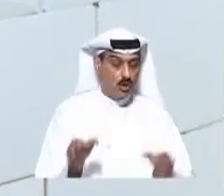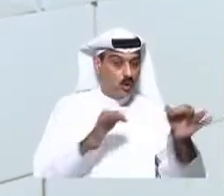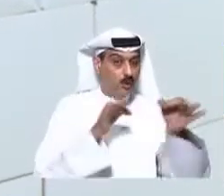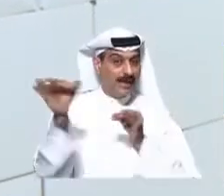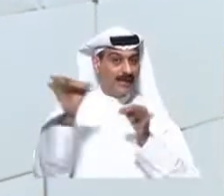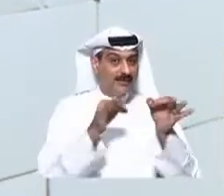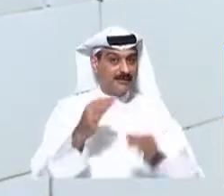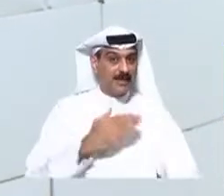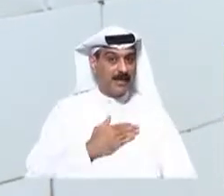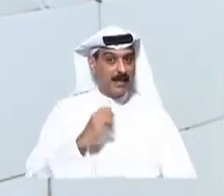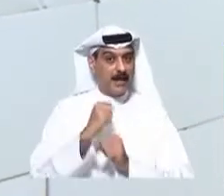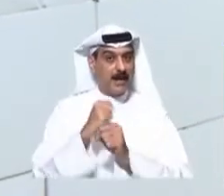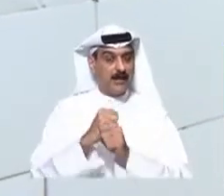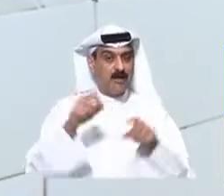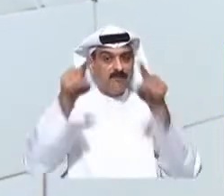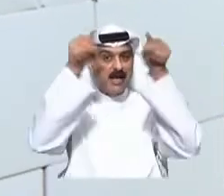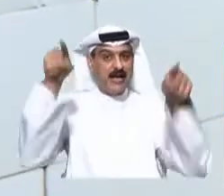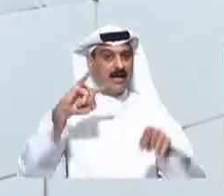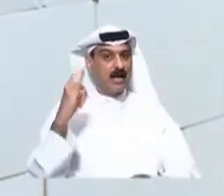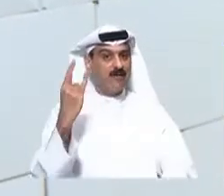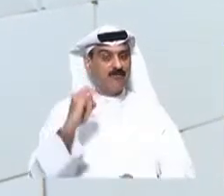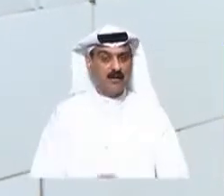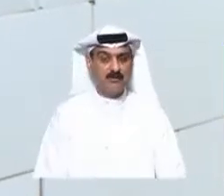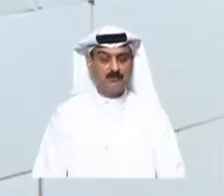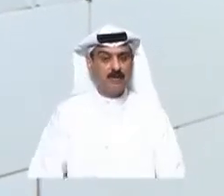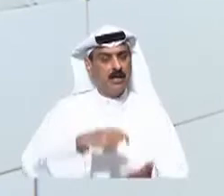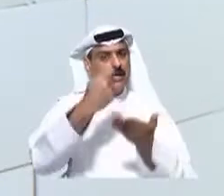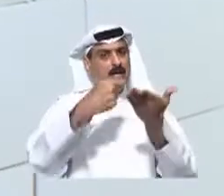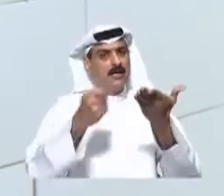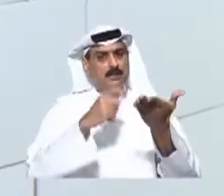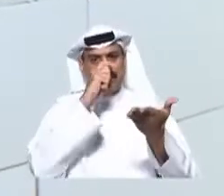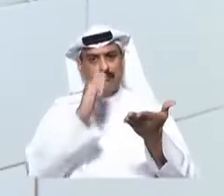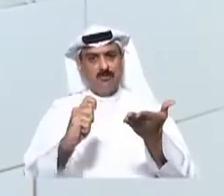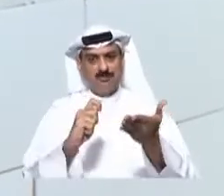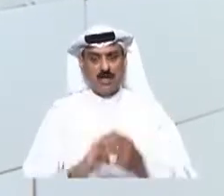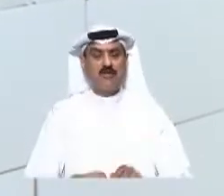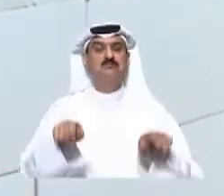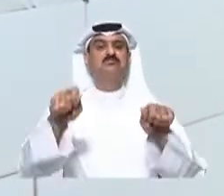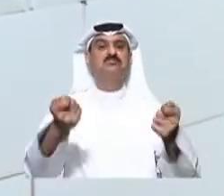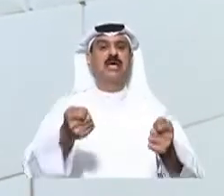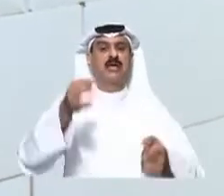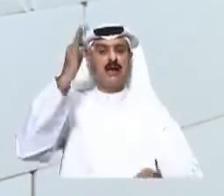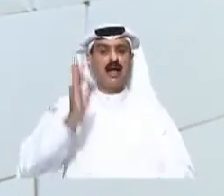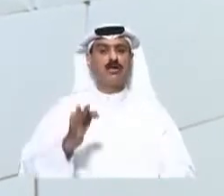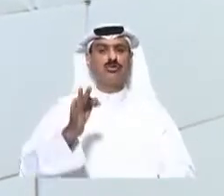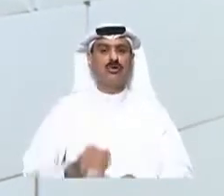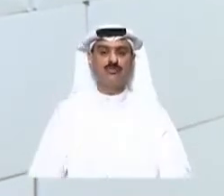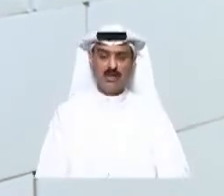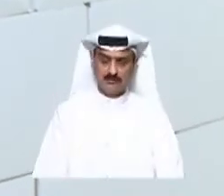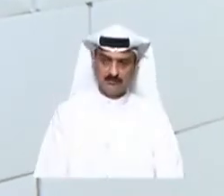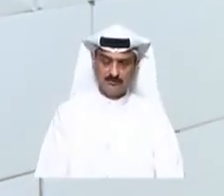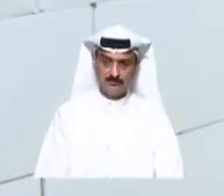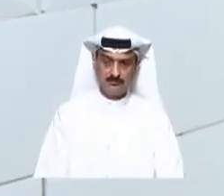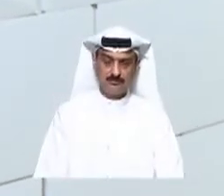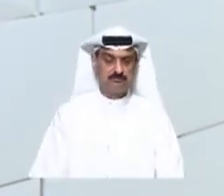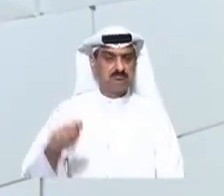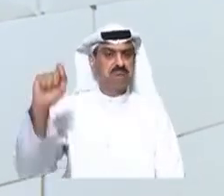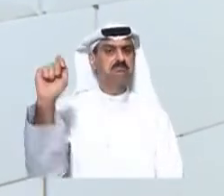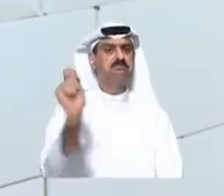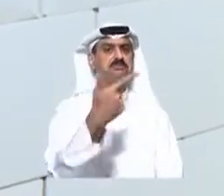احنا كدورنا اداره المحلات والاعلانات نقوم بتحرير محضر فوري واغلاق فوري، فنغلقه